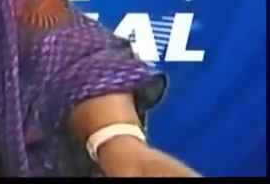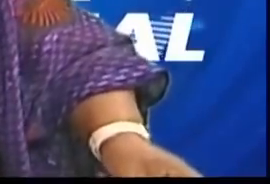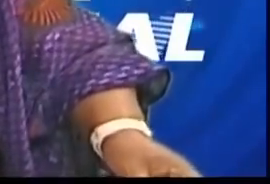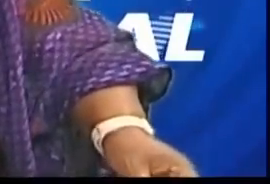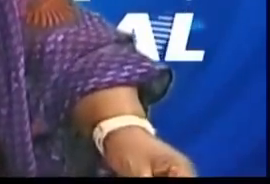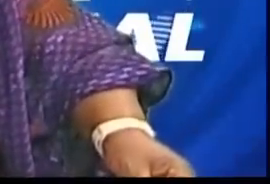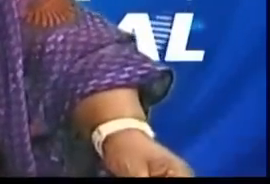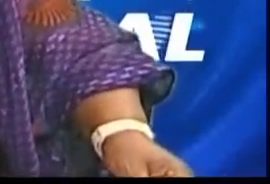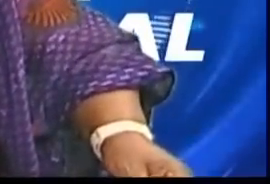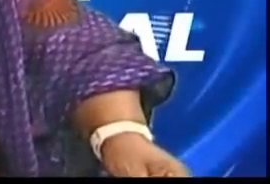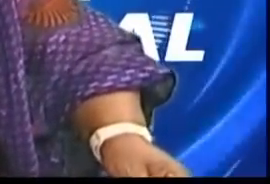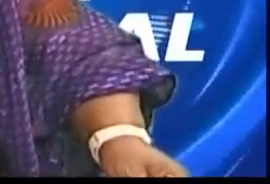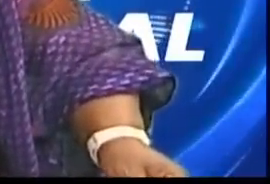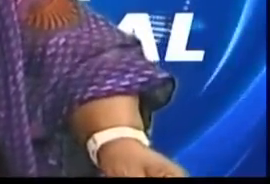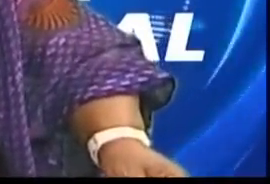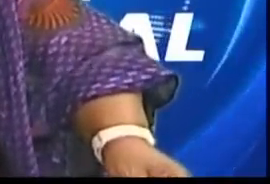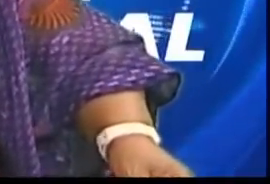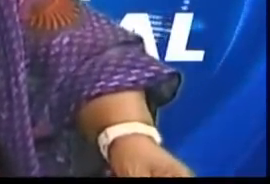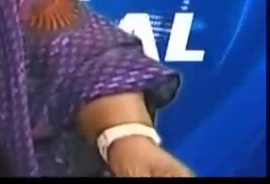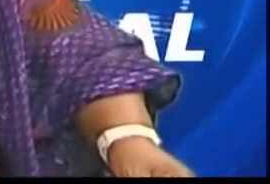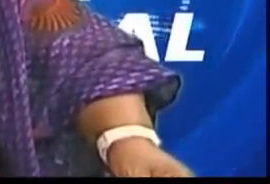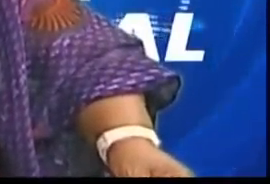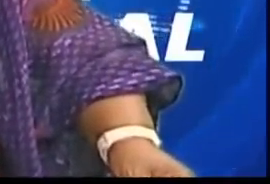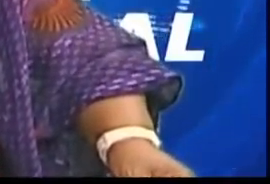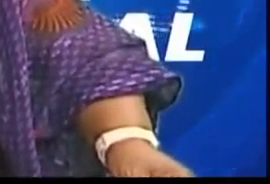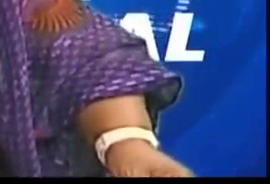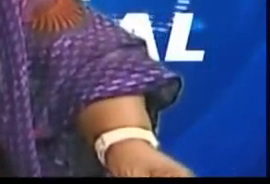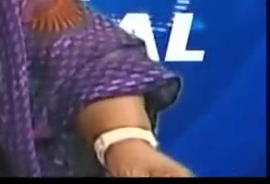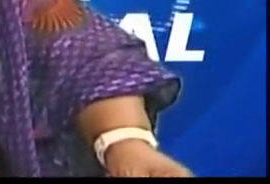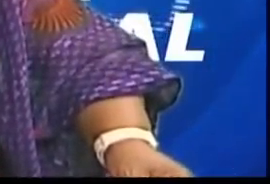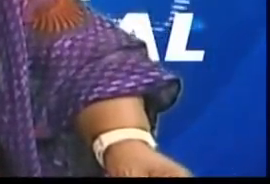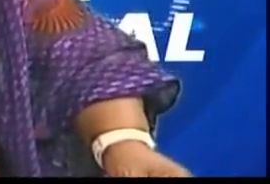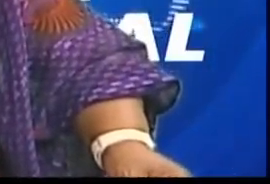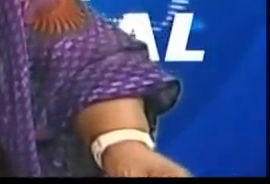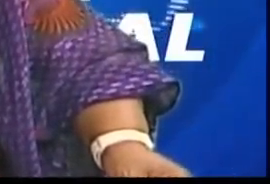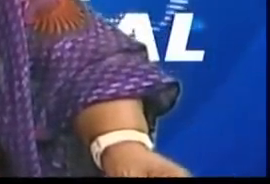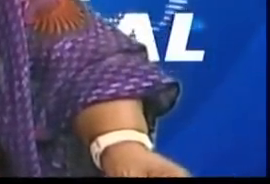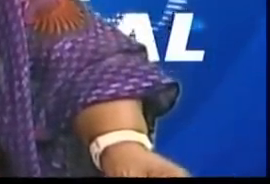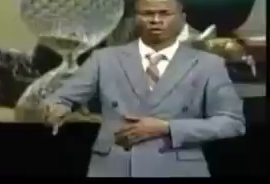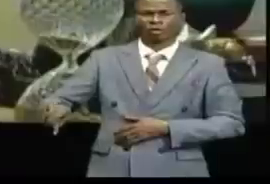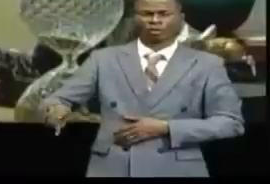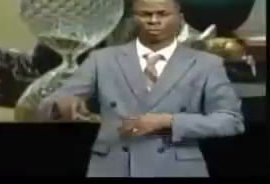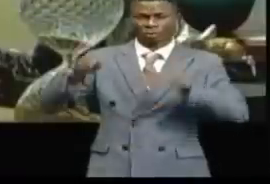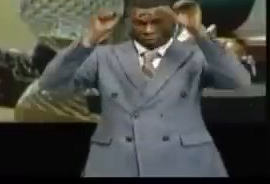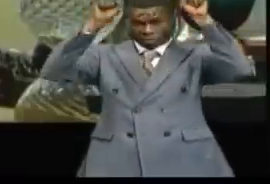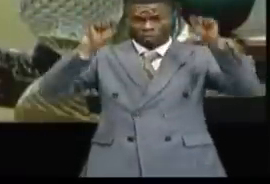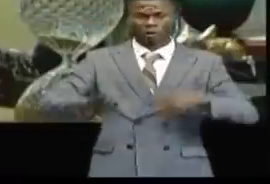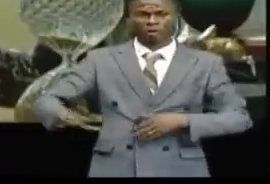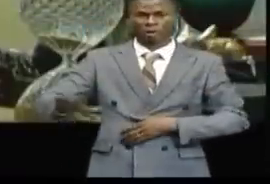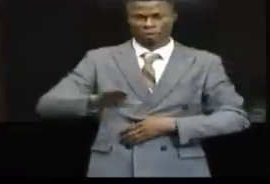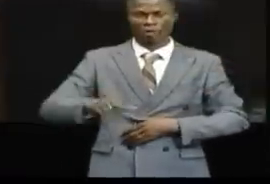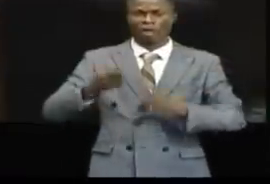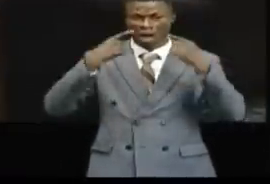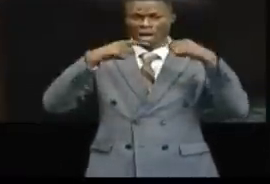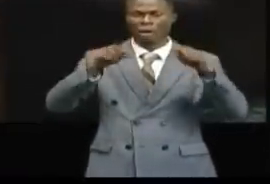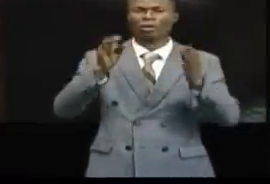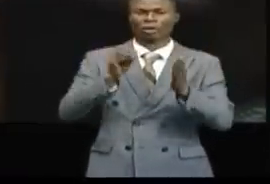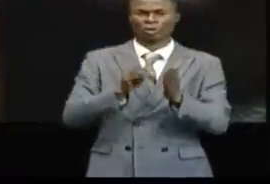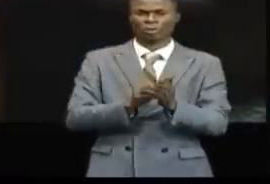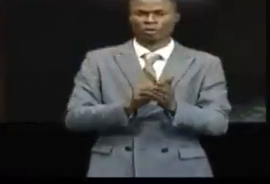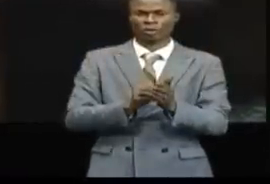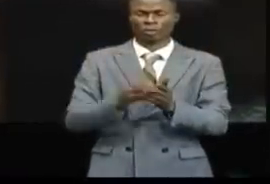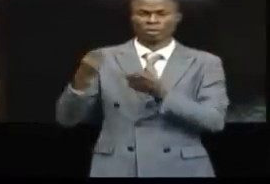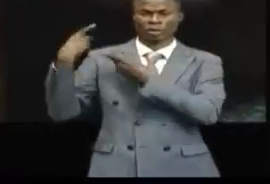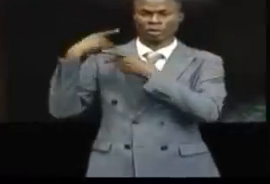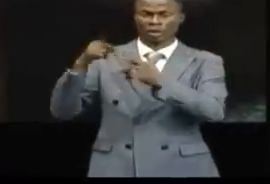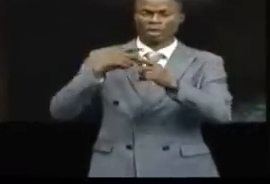du compte-rendu du Conseil des ministres avec le porte-parole du gouvernement, Patrick Mouyaya. La République a rappelé que depuis